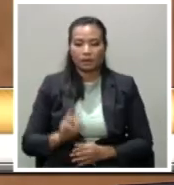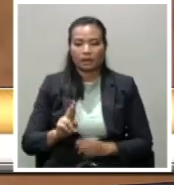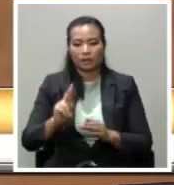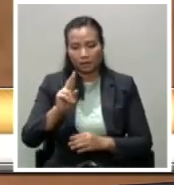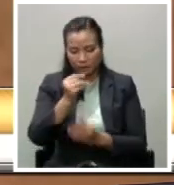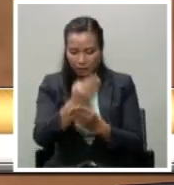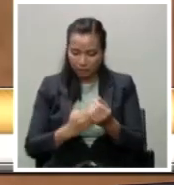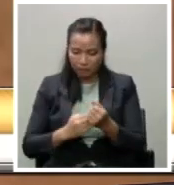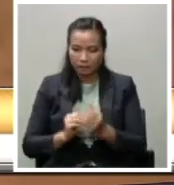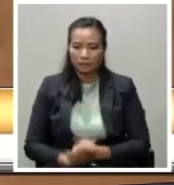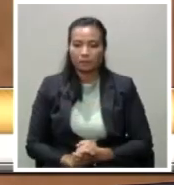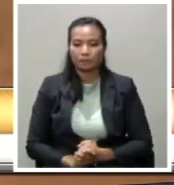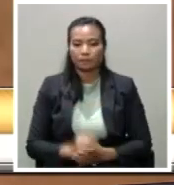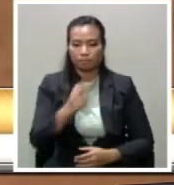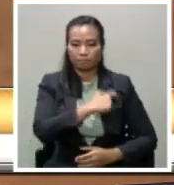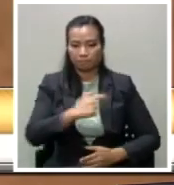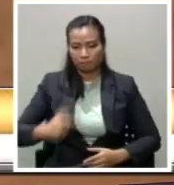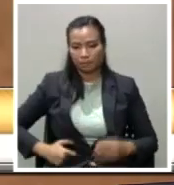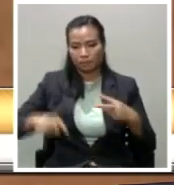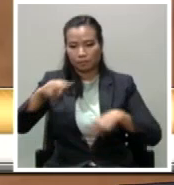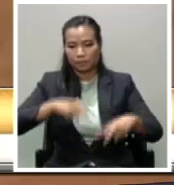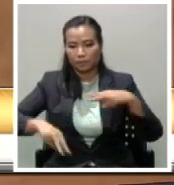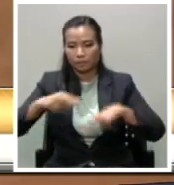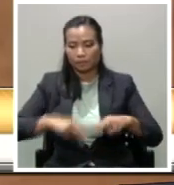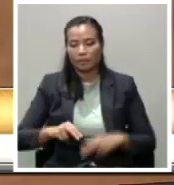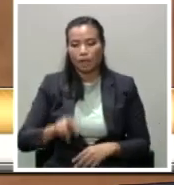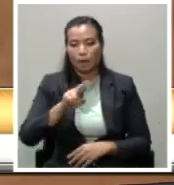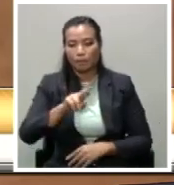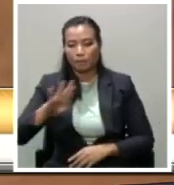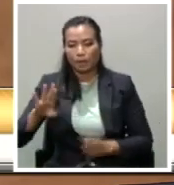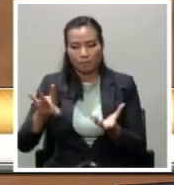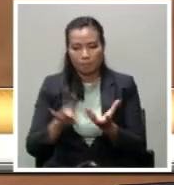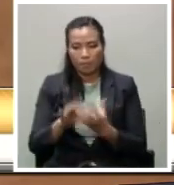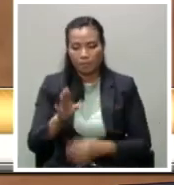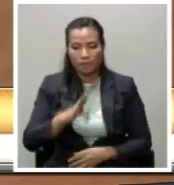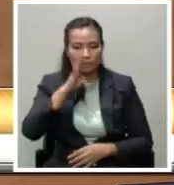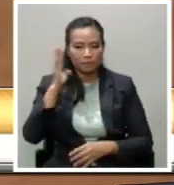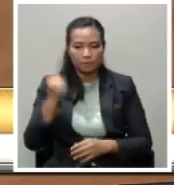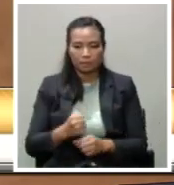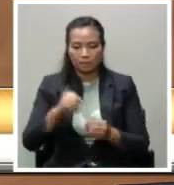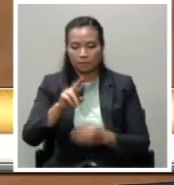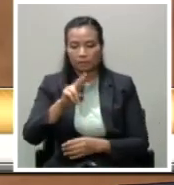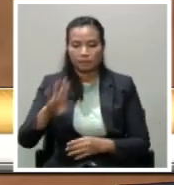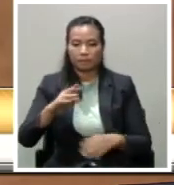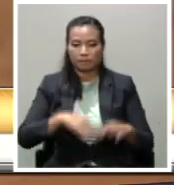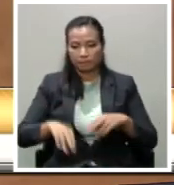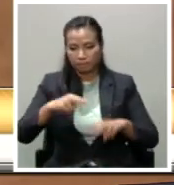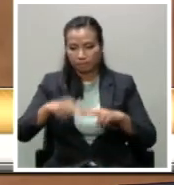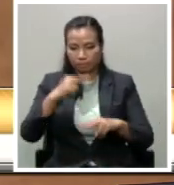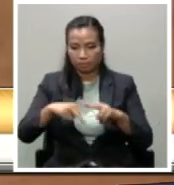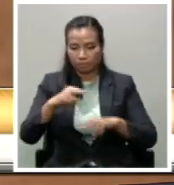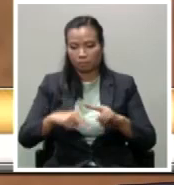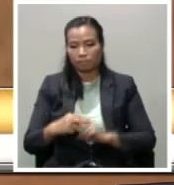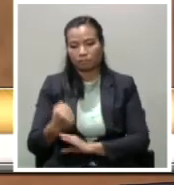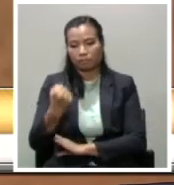าอันมีพระสัตว์ทรงเป็นประมุขเป็นระบบที่มีประสิทธิภาพเป็นระบบที่ดีที่สุดเท่าที่เราจะเลือก